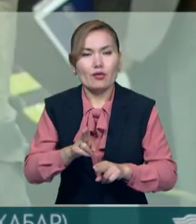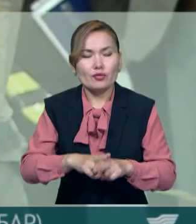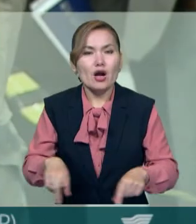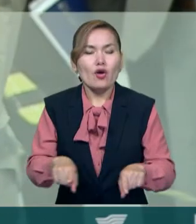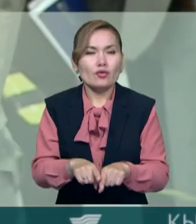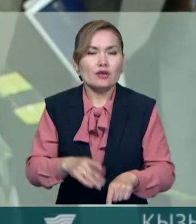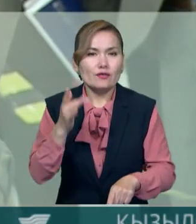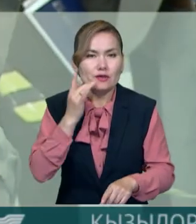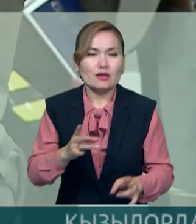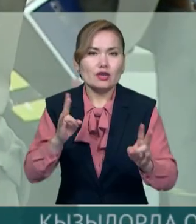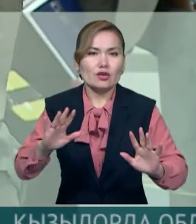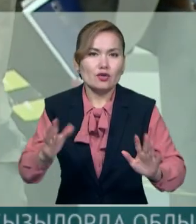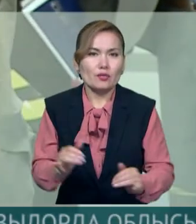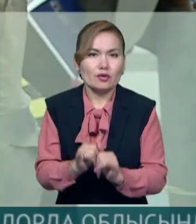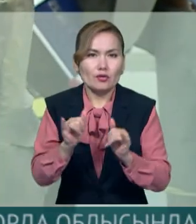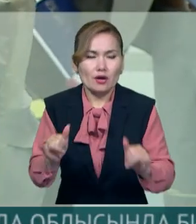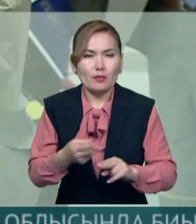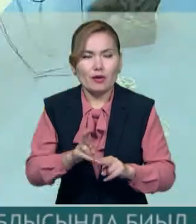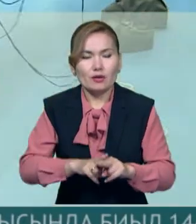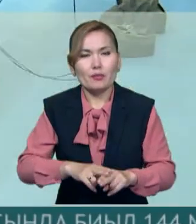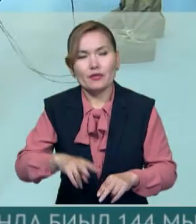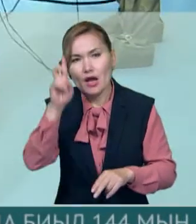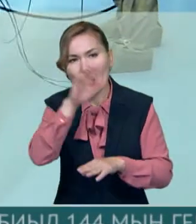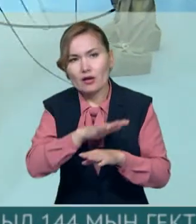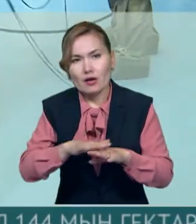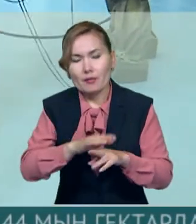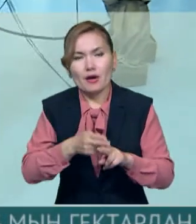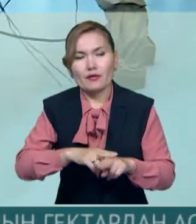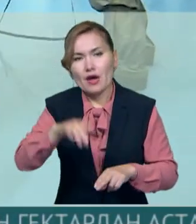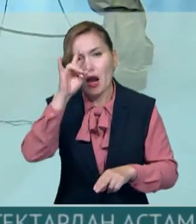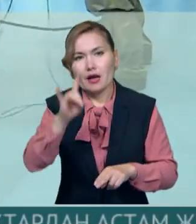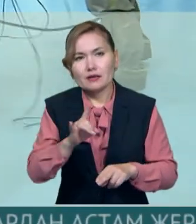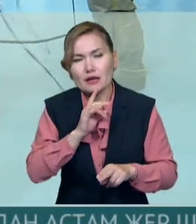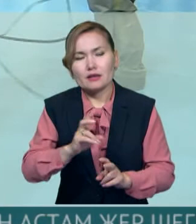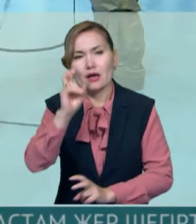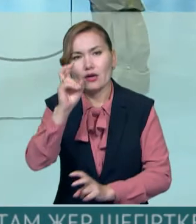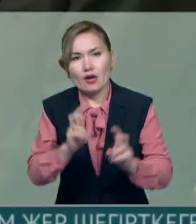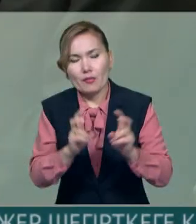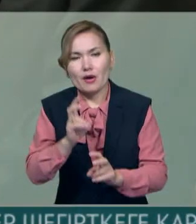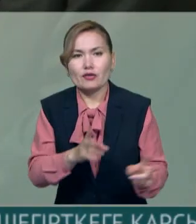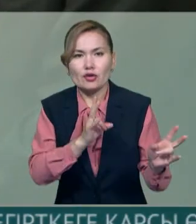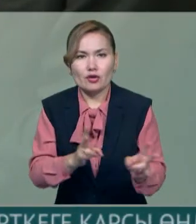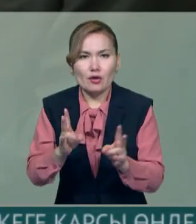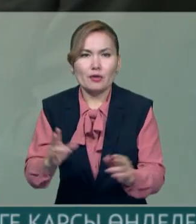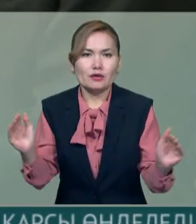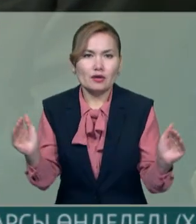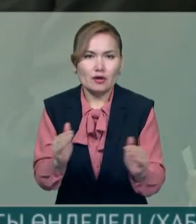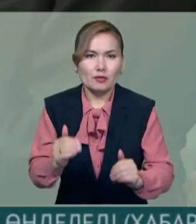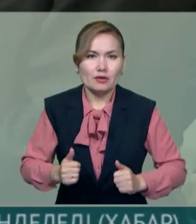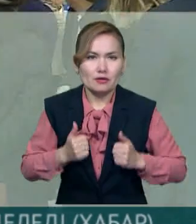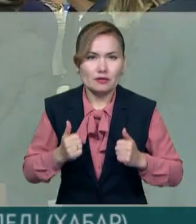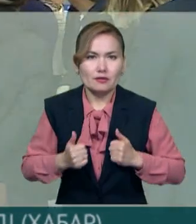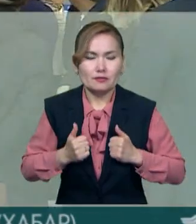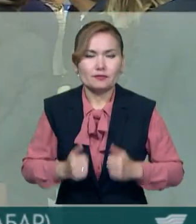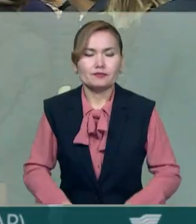себепті осындай шаралардың арасында өзге елдермен тәжірибе алмасып, жазатайым оқиғалардың санын барынша қысқартамыз дейді